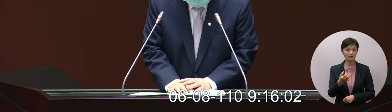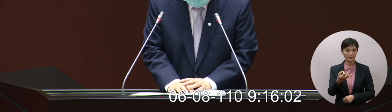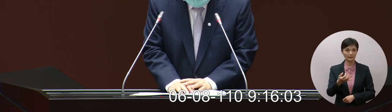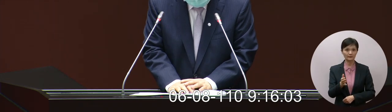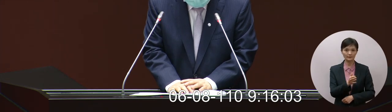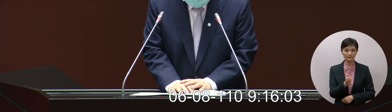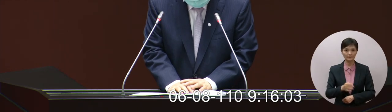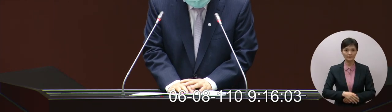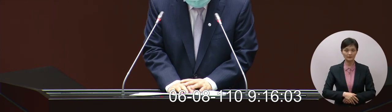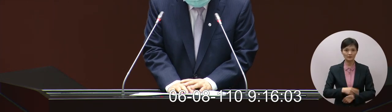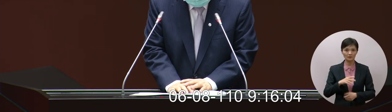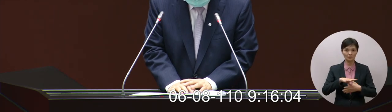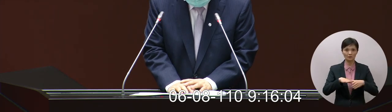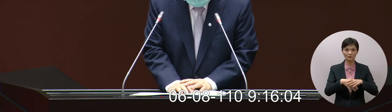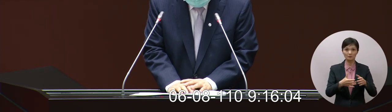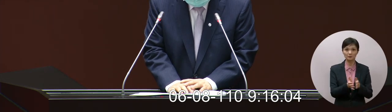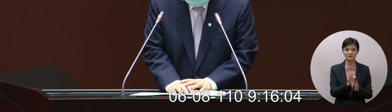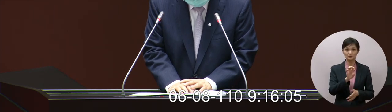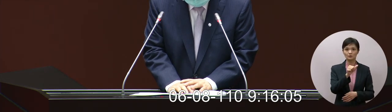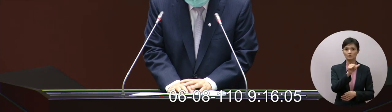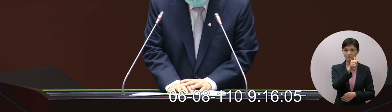37亿余元。文化部编列